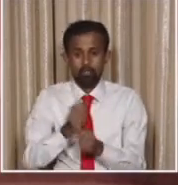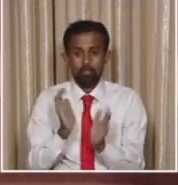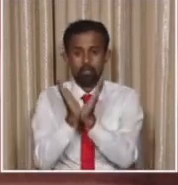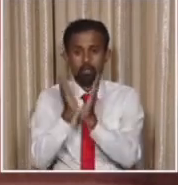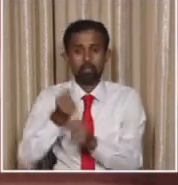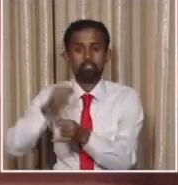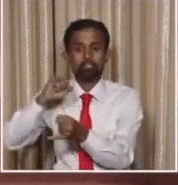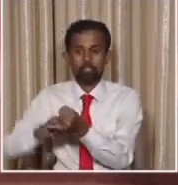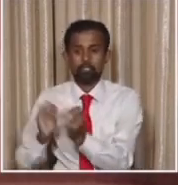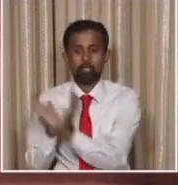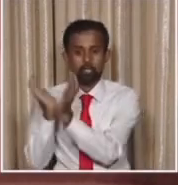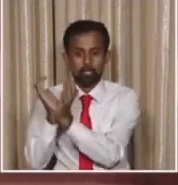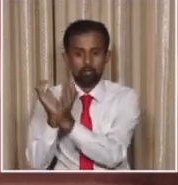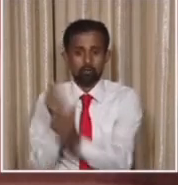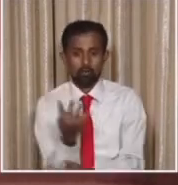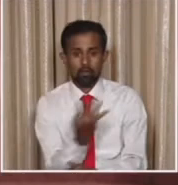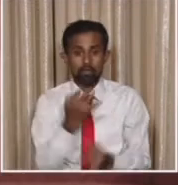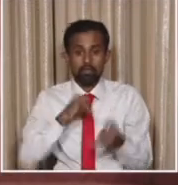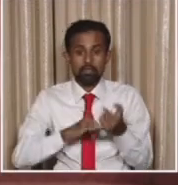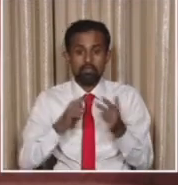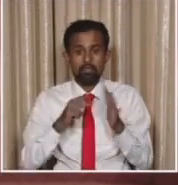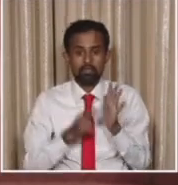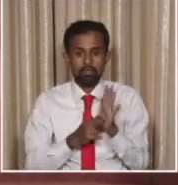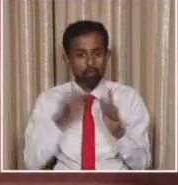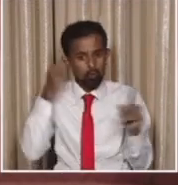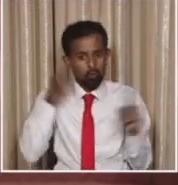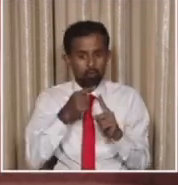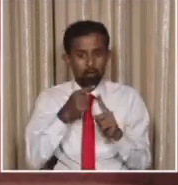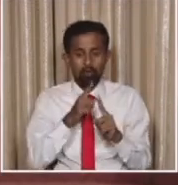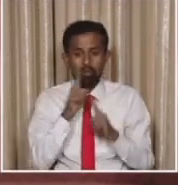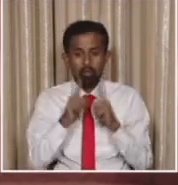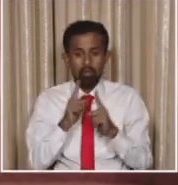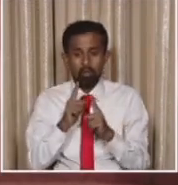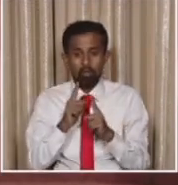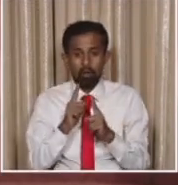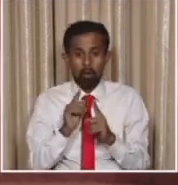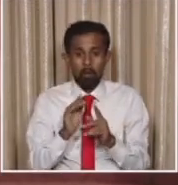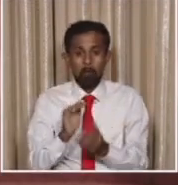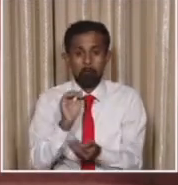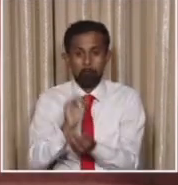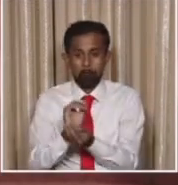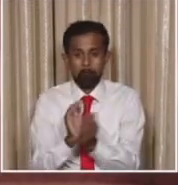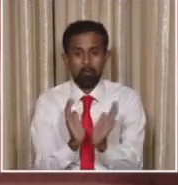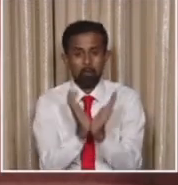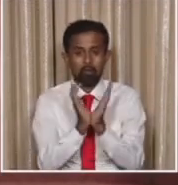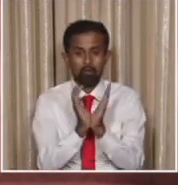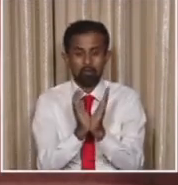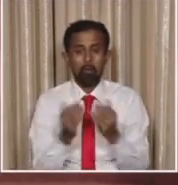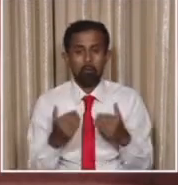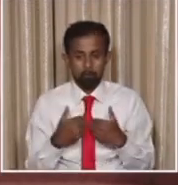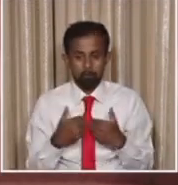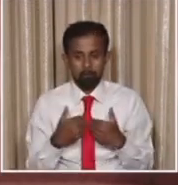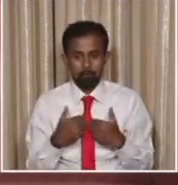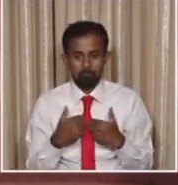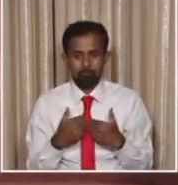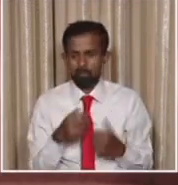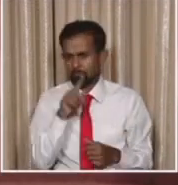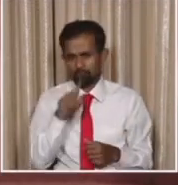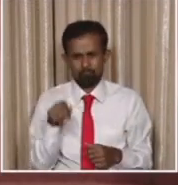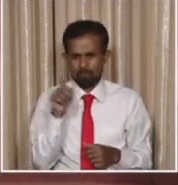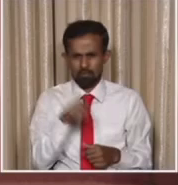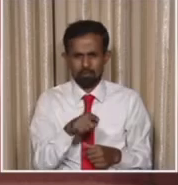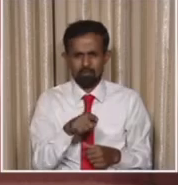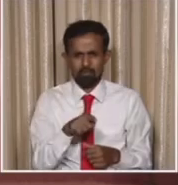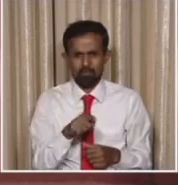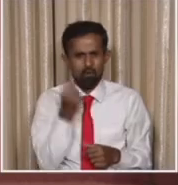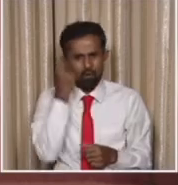ගම්බද වනාන්තර. ඔබතුමා සිංහරාජය ගැන කතා කරලා රක්ෂිත වනාන්තරවල මැනේජ්මන්ට් ගිවිසුම ගැන කතා කරනවා. මම මගේ මේක වැරදි. මේ සභාවට